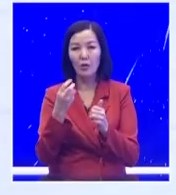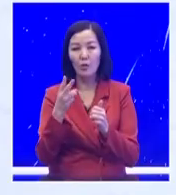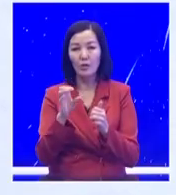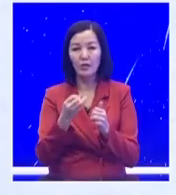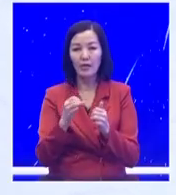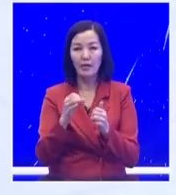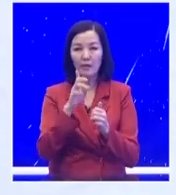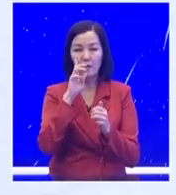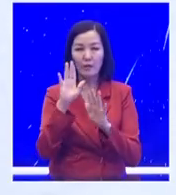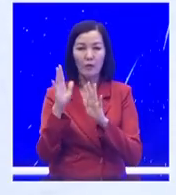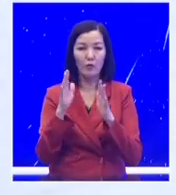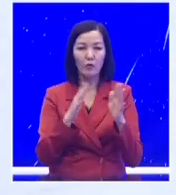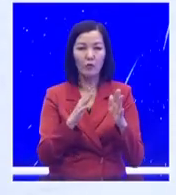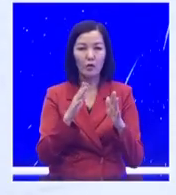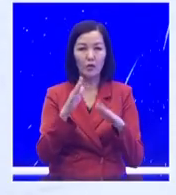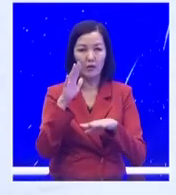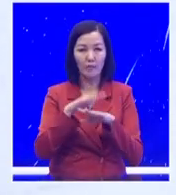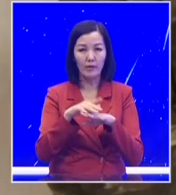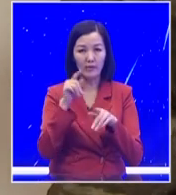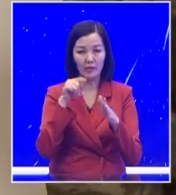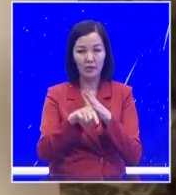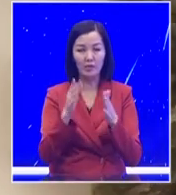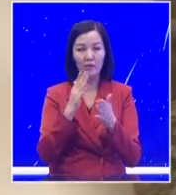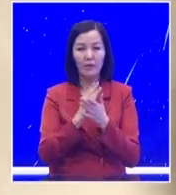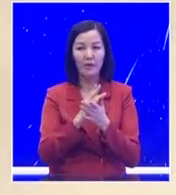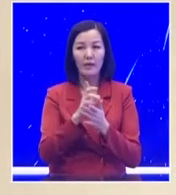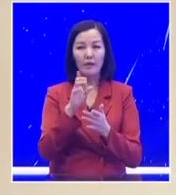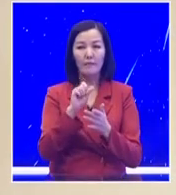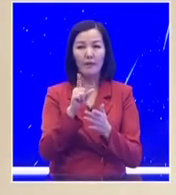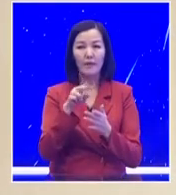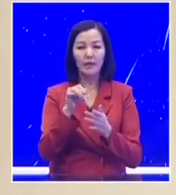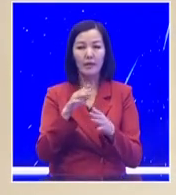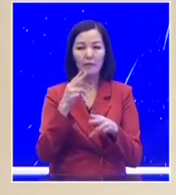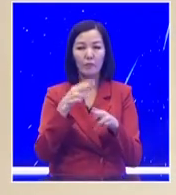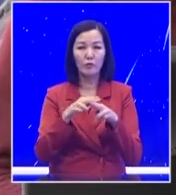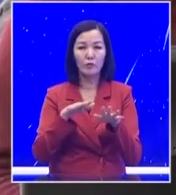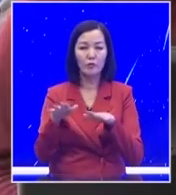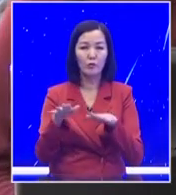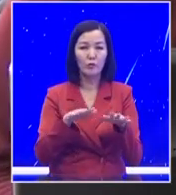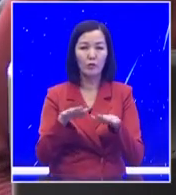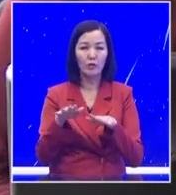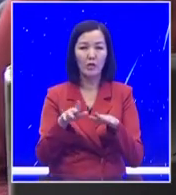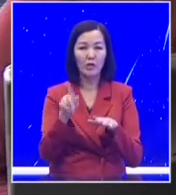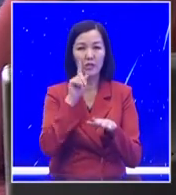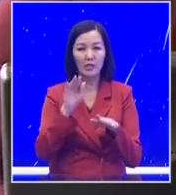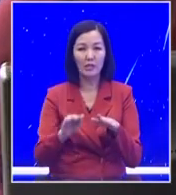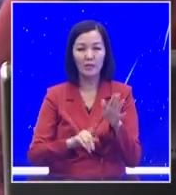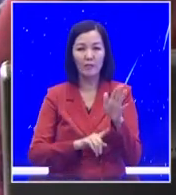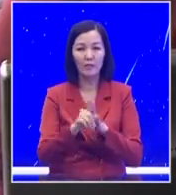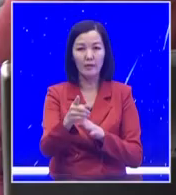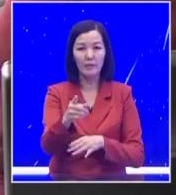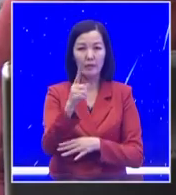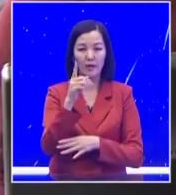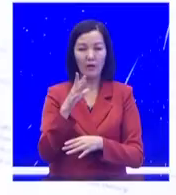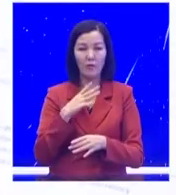мемлекеттік ұлттық табиғи паркінің базасында беріледі. Бағдат Ниязақынов мұз үстінде балық аулаумен жастайын әуестенеді. Бос уақытын таза